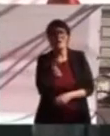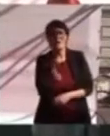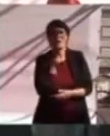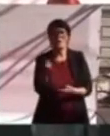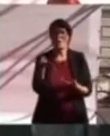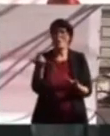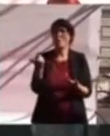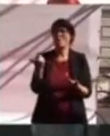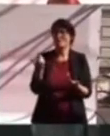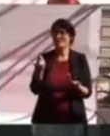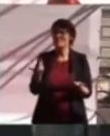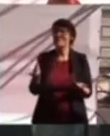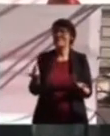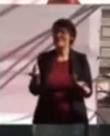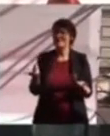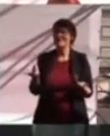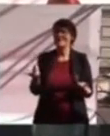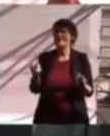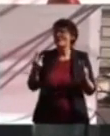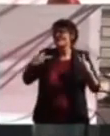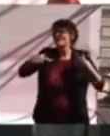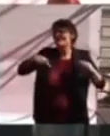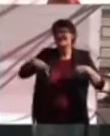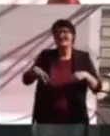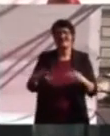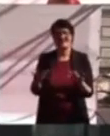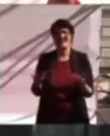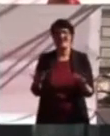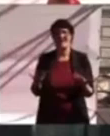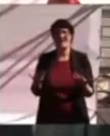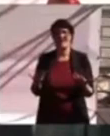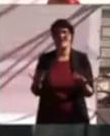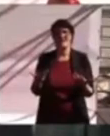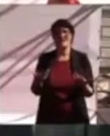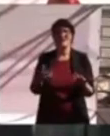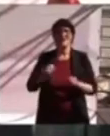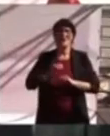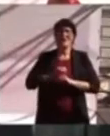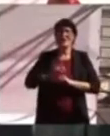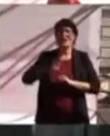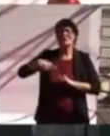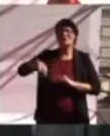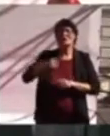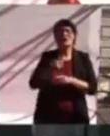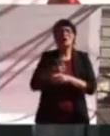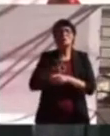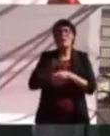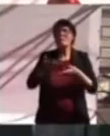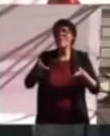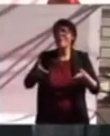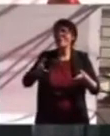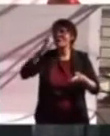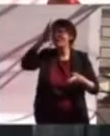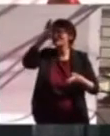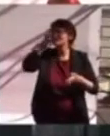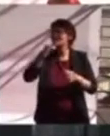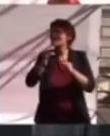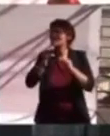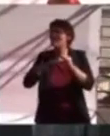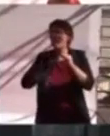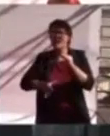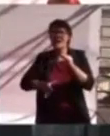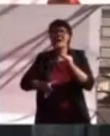banale quindi io penso che dobbiamo avere ora la prontezza di capire che ciascuno il governo le regioni